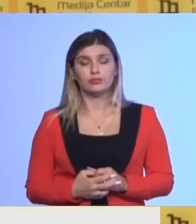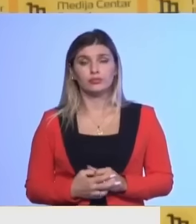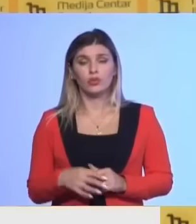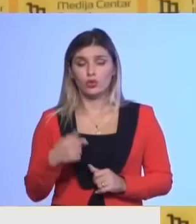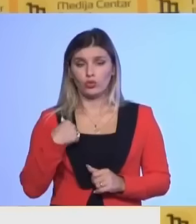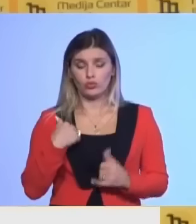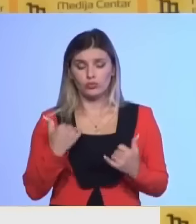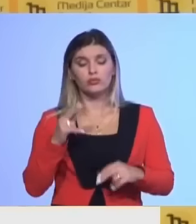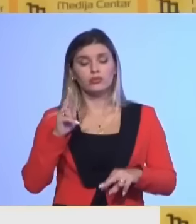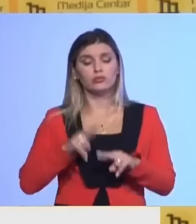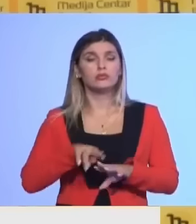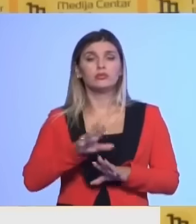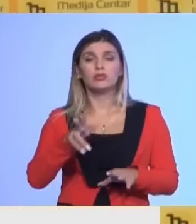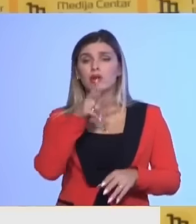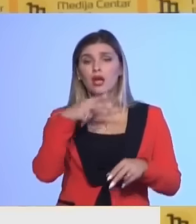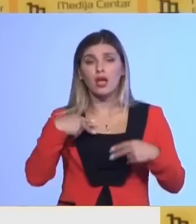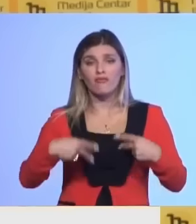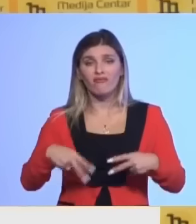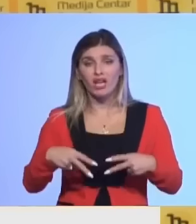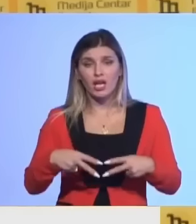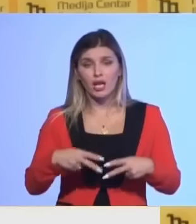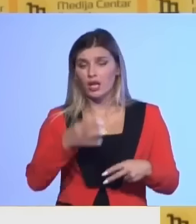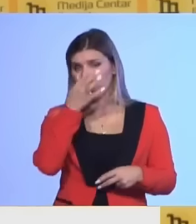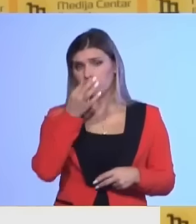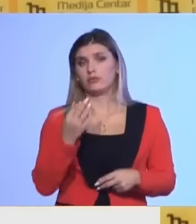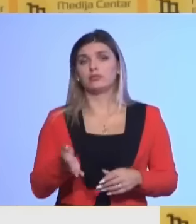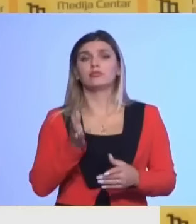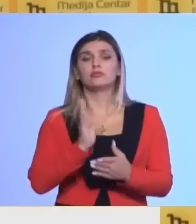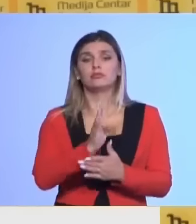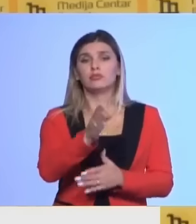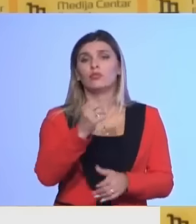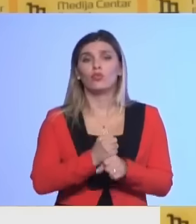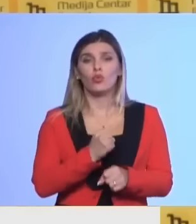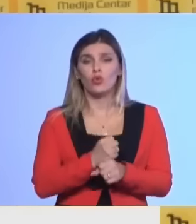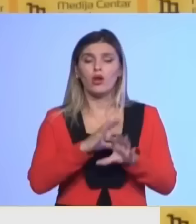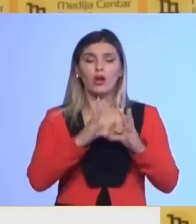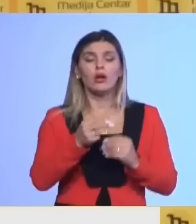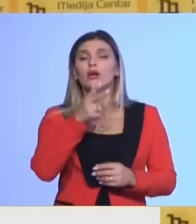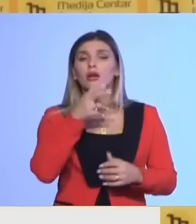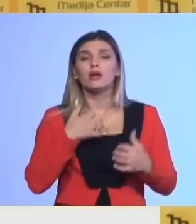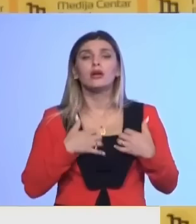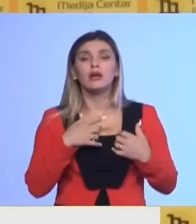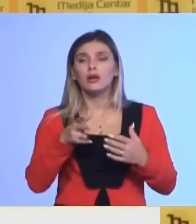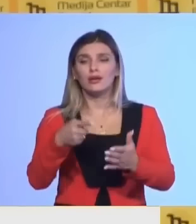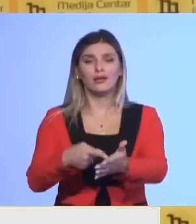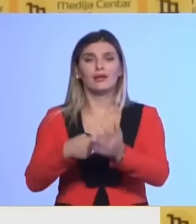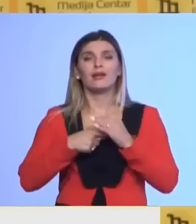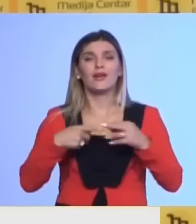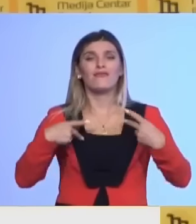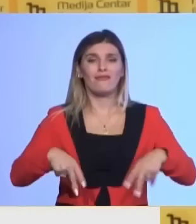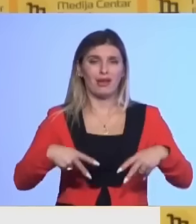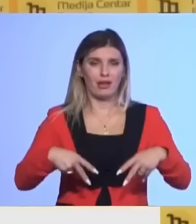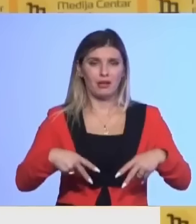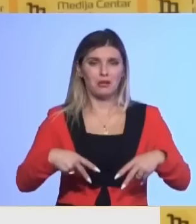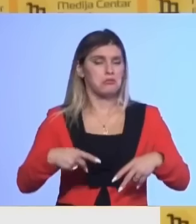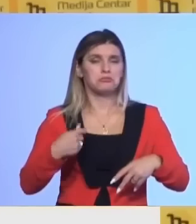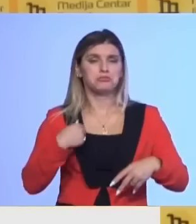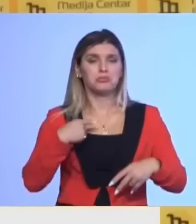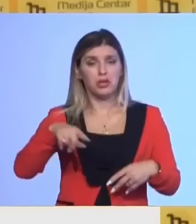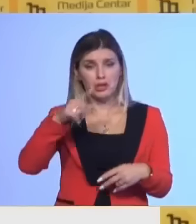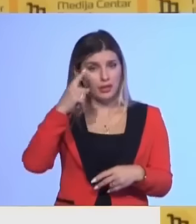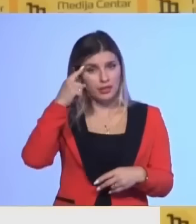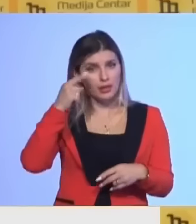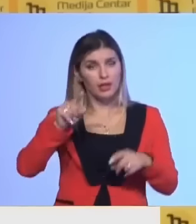Unë kam vendosur që frika nuk është opsion. Të gjitha këto bëhen me dëshirën për të na friksuar, dhe nëse e dini se jetoni në një vend